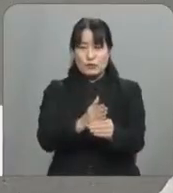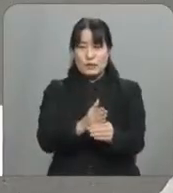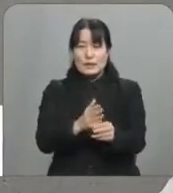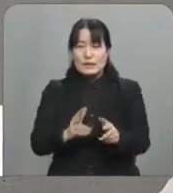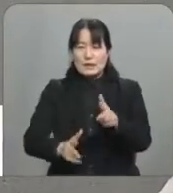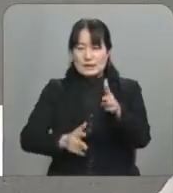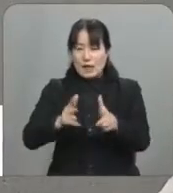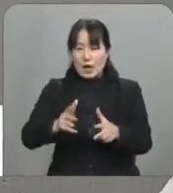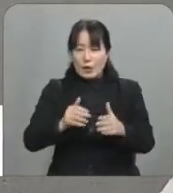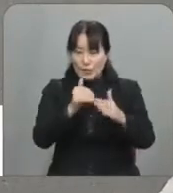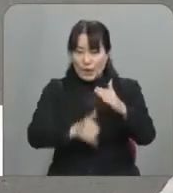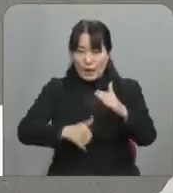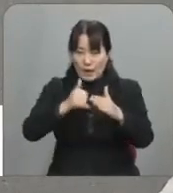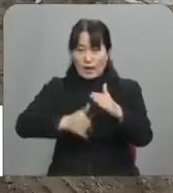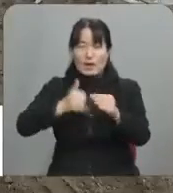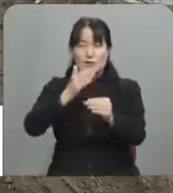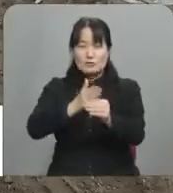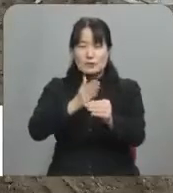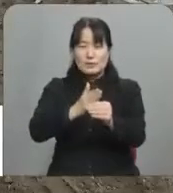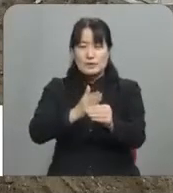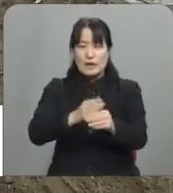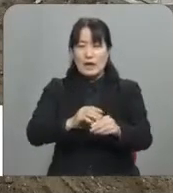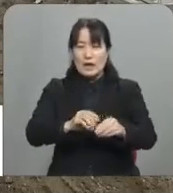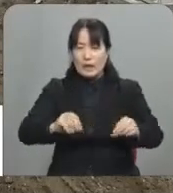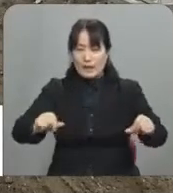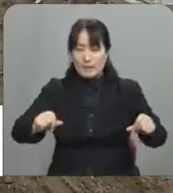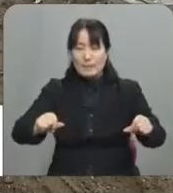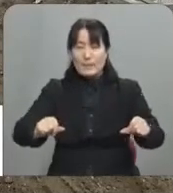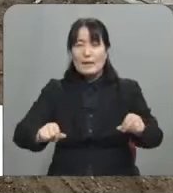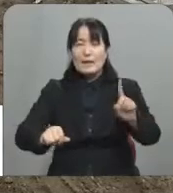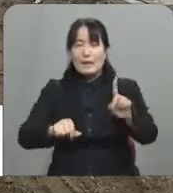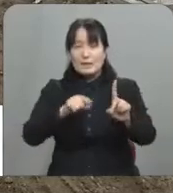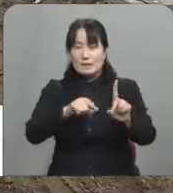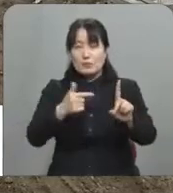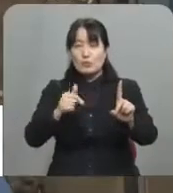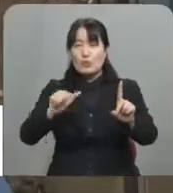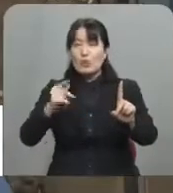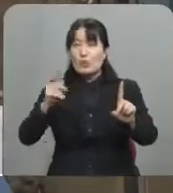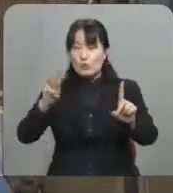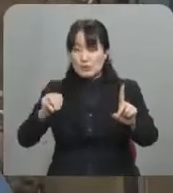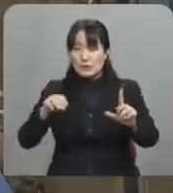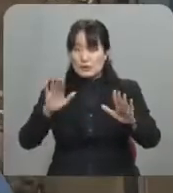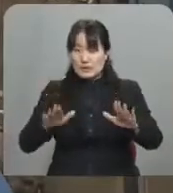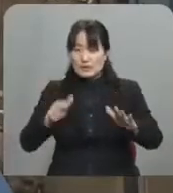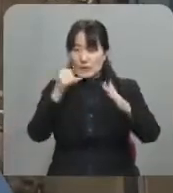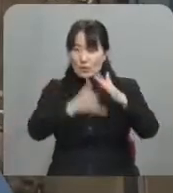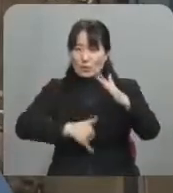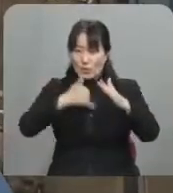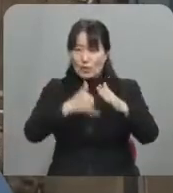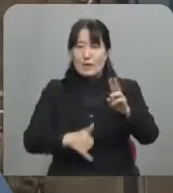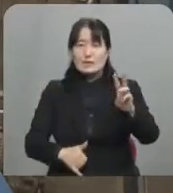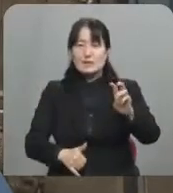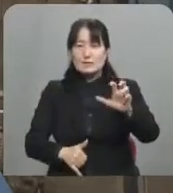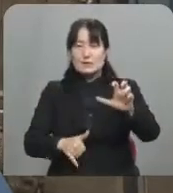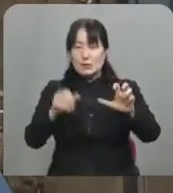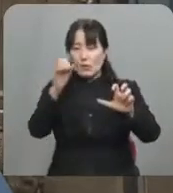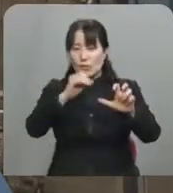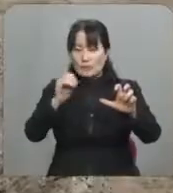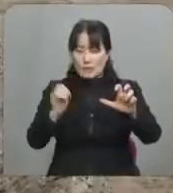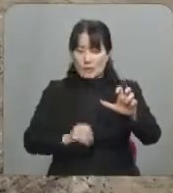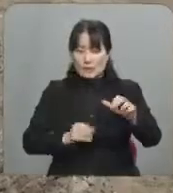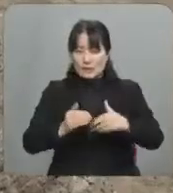공사가 본격화됐습니다. 사업 구간은 1.65km로 현재 공정률은 35% 정도.